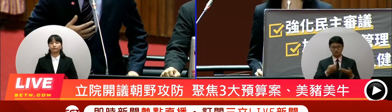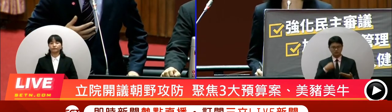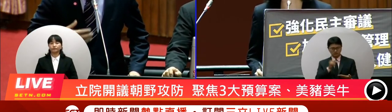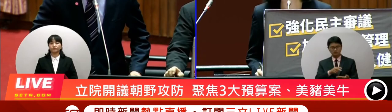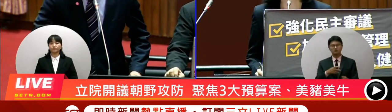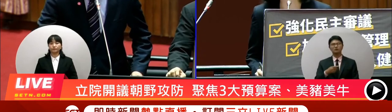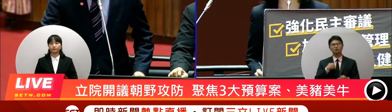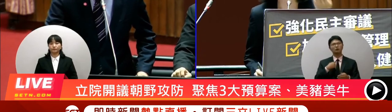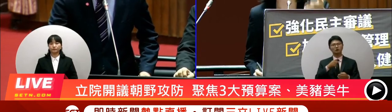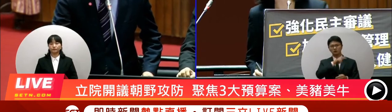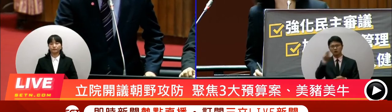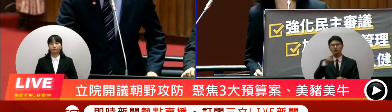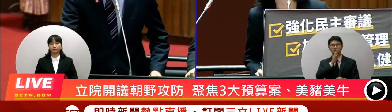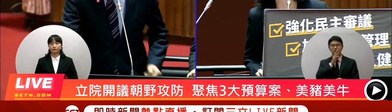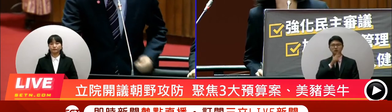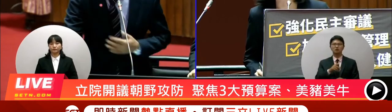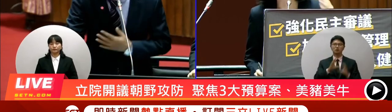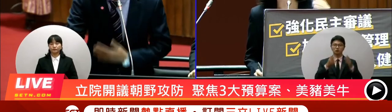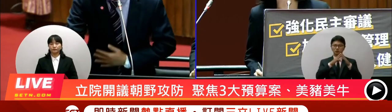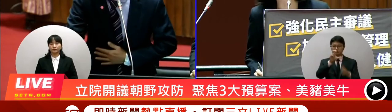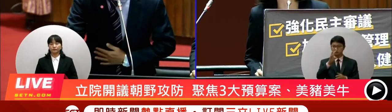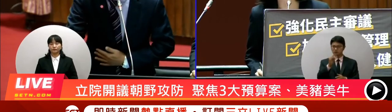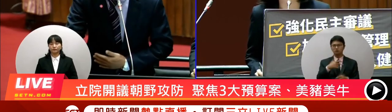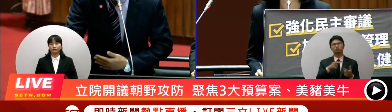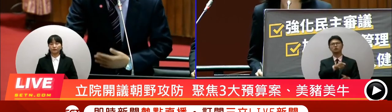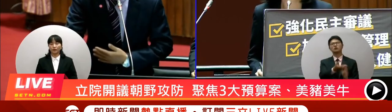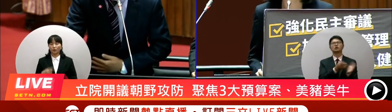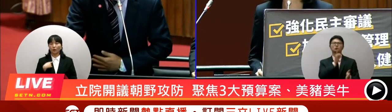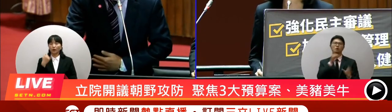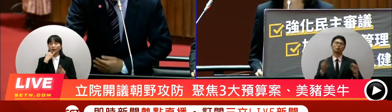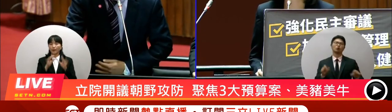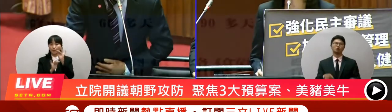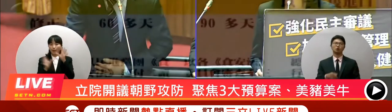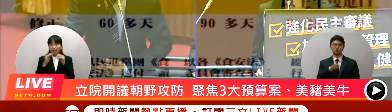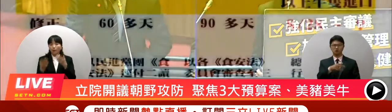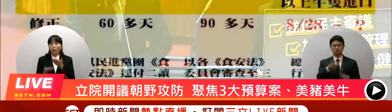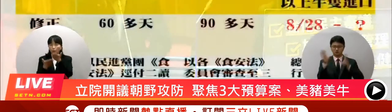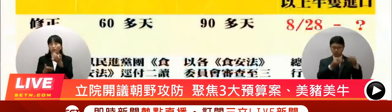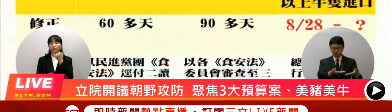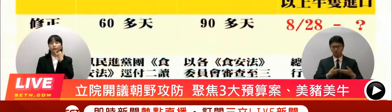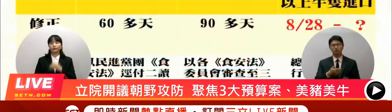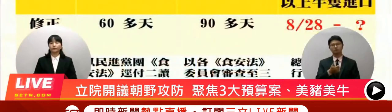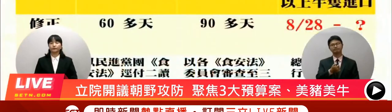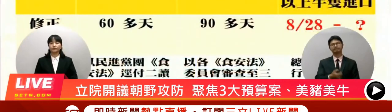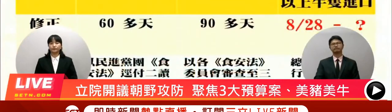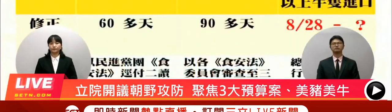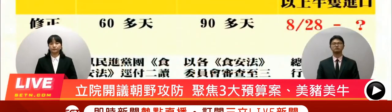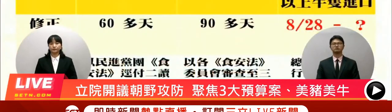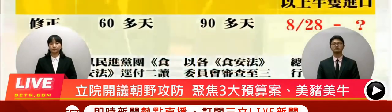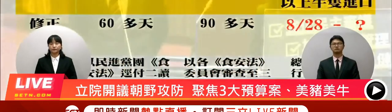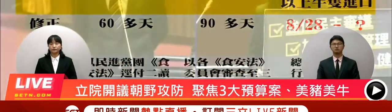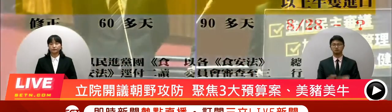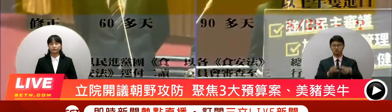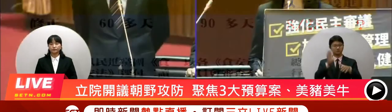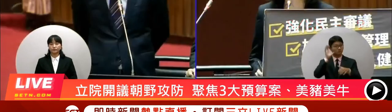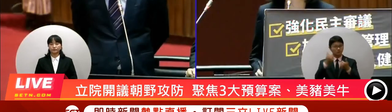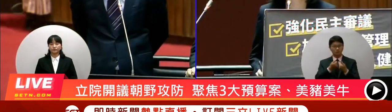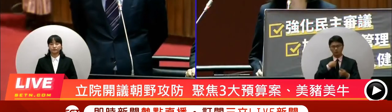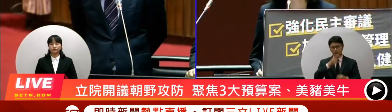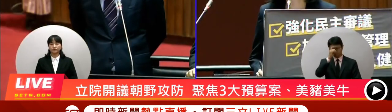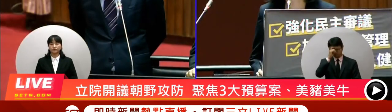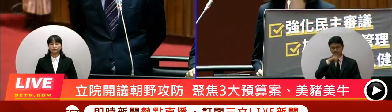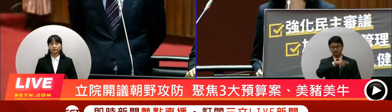概70几个国家，并不是您说的20几个国家或是100多个国家。 我可以提供完整的资讯给委员。 谢谢，感谢。所以在公听会的部分，我们仍然希望